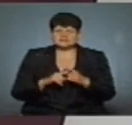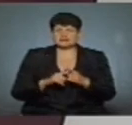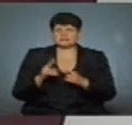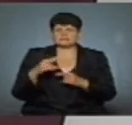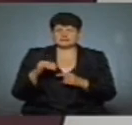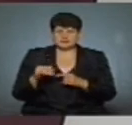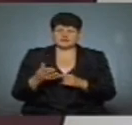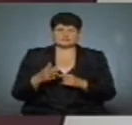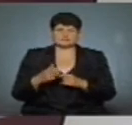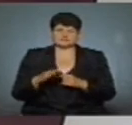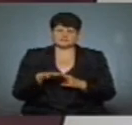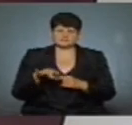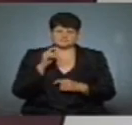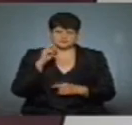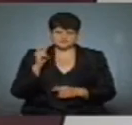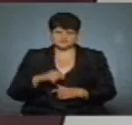підконтрольної Україні території.